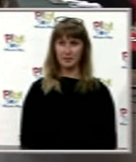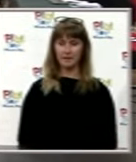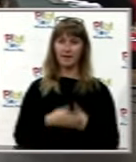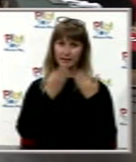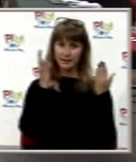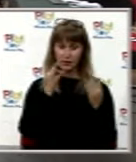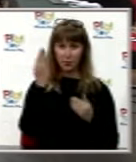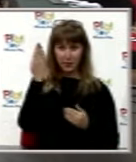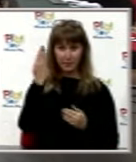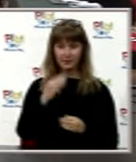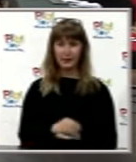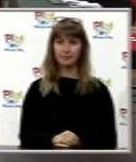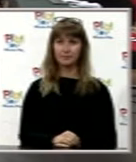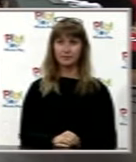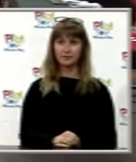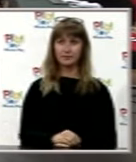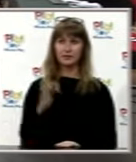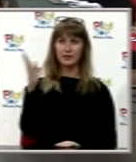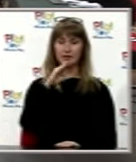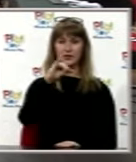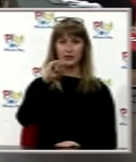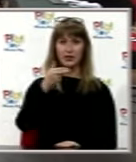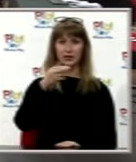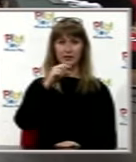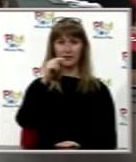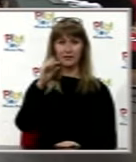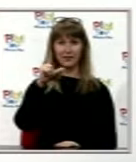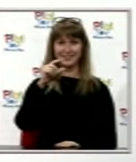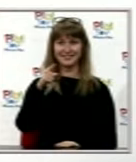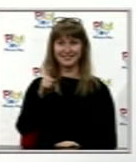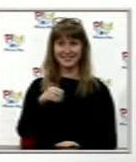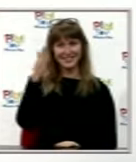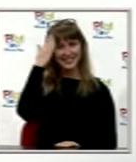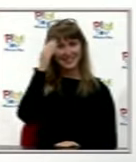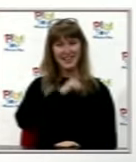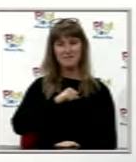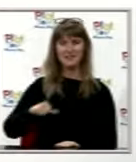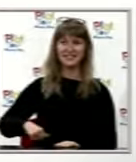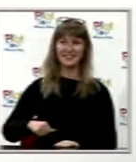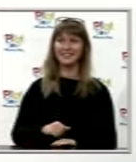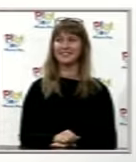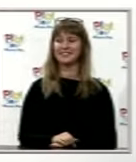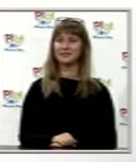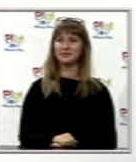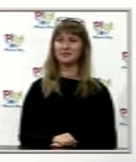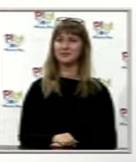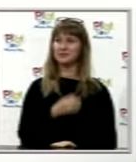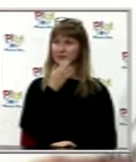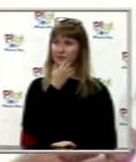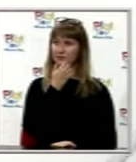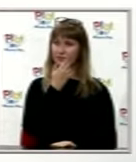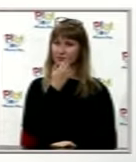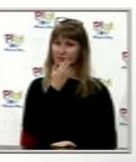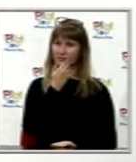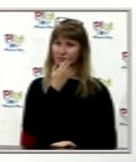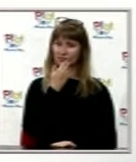Dzień dobry Państwu. Henryk Szenfel, znamy się. Przez kilka ostatnich sesji nie zabierałem głosu, dlatego że nadal